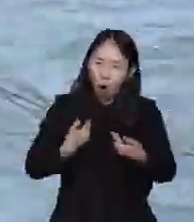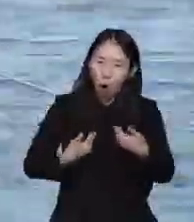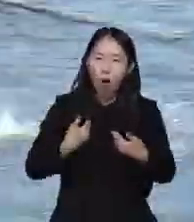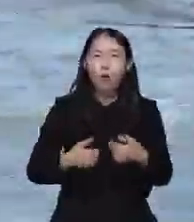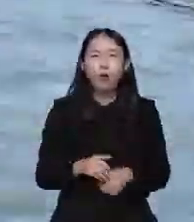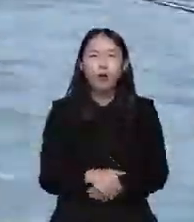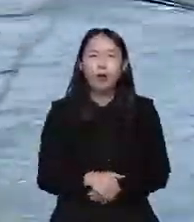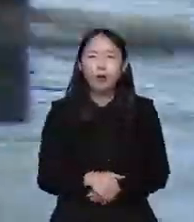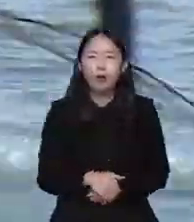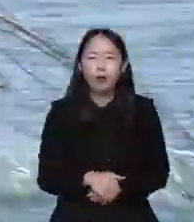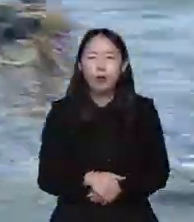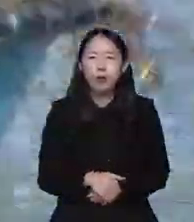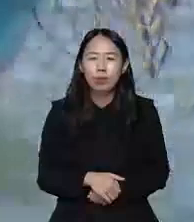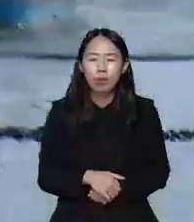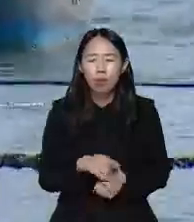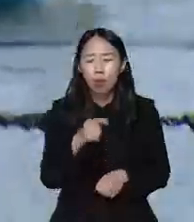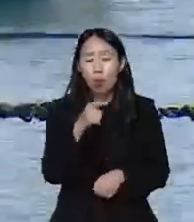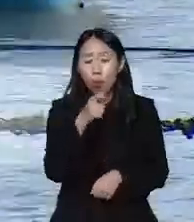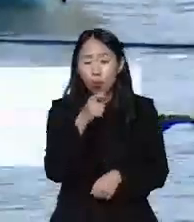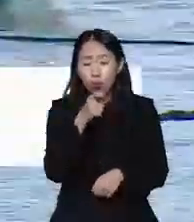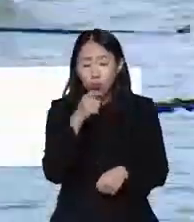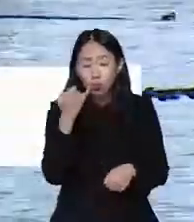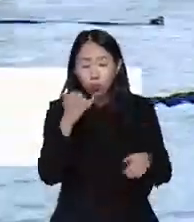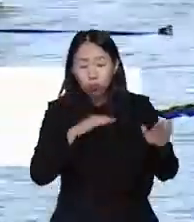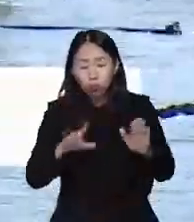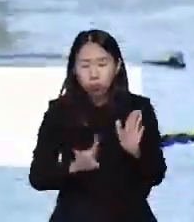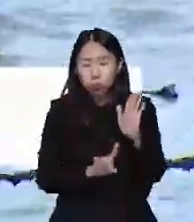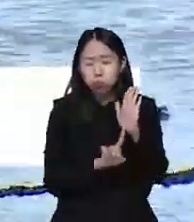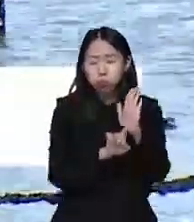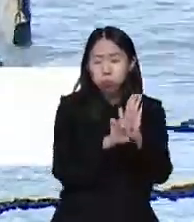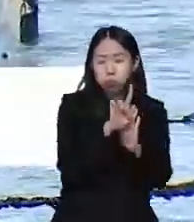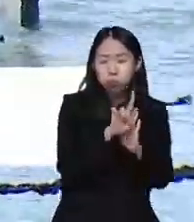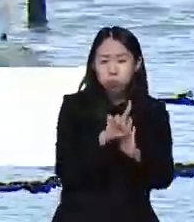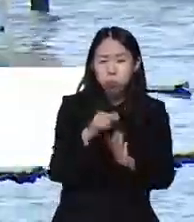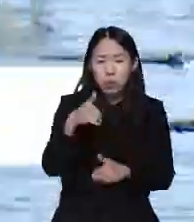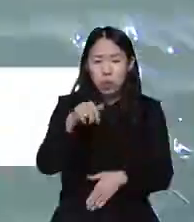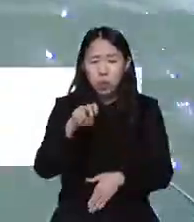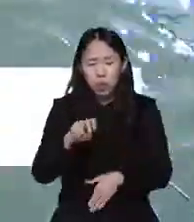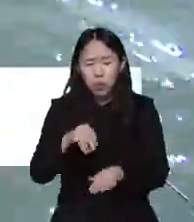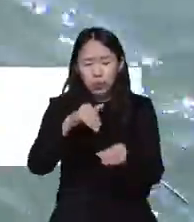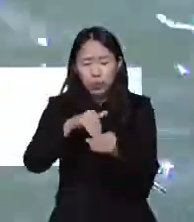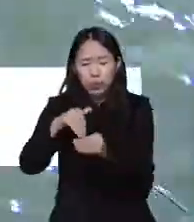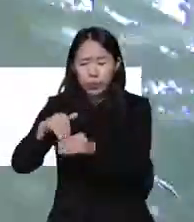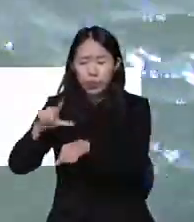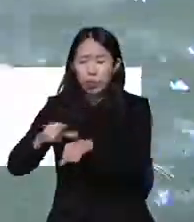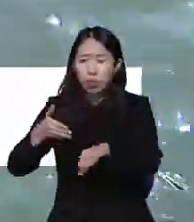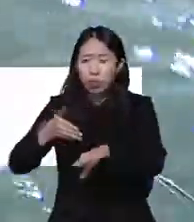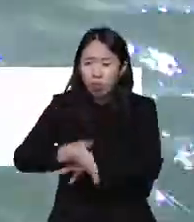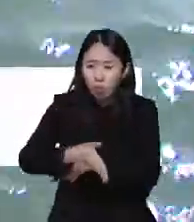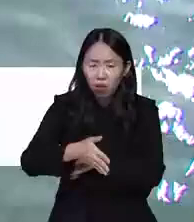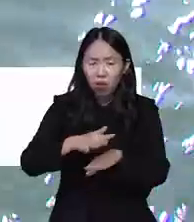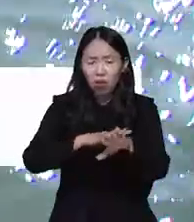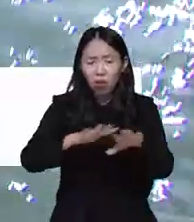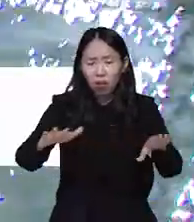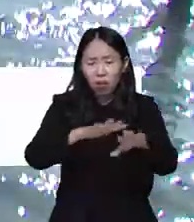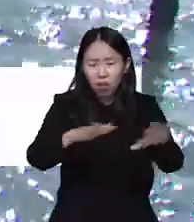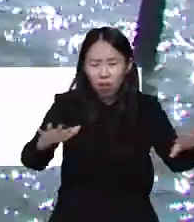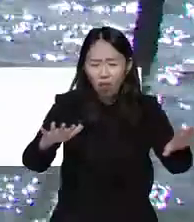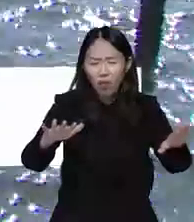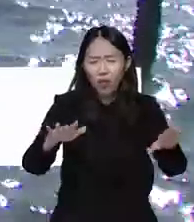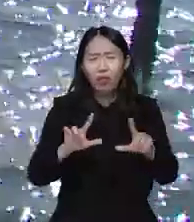움직입니다. 고수온으로 김밭에 김종자를 부착시키는 채묘가 늦어지면서 설치 시기가